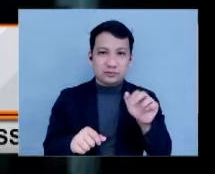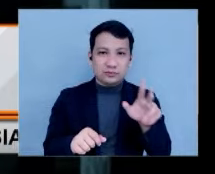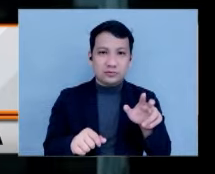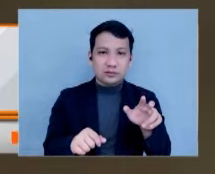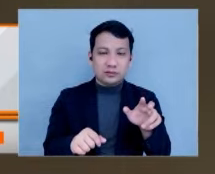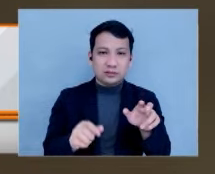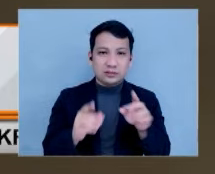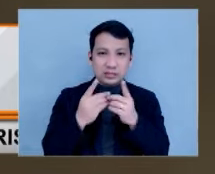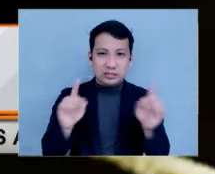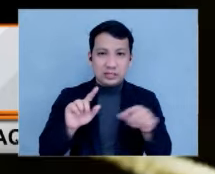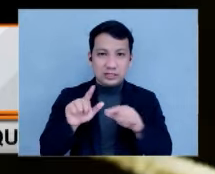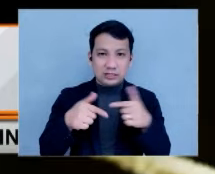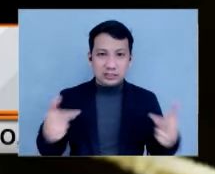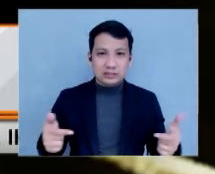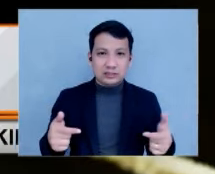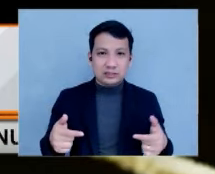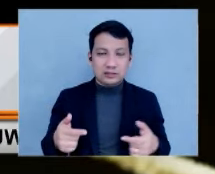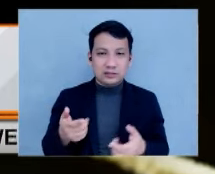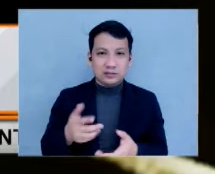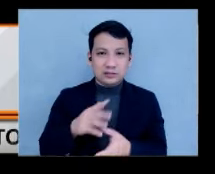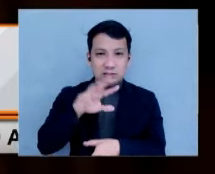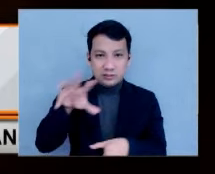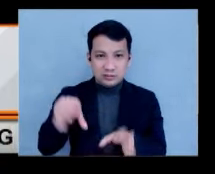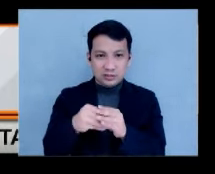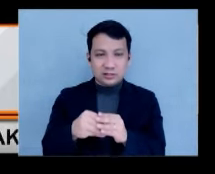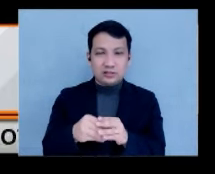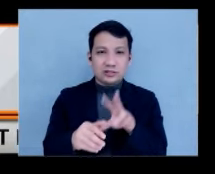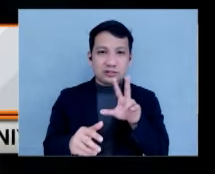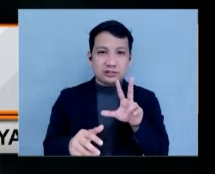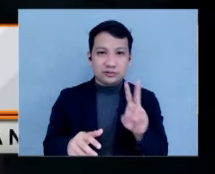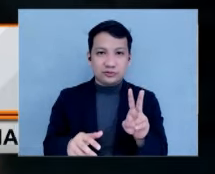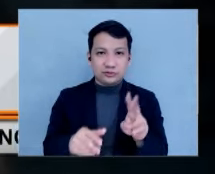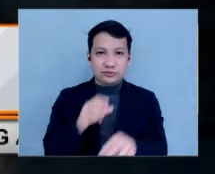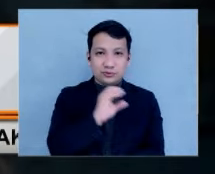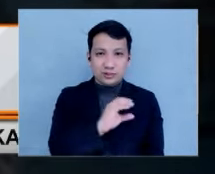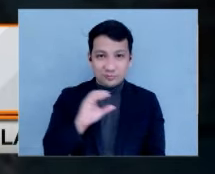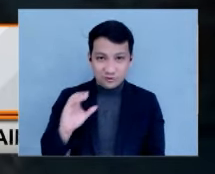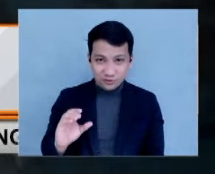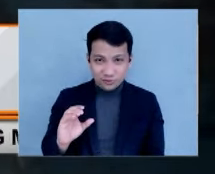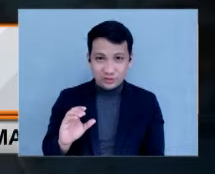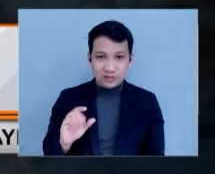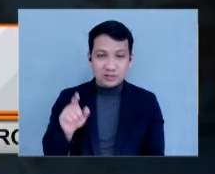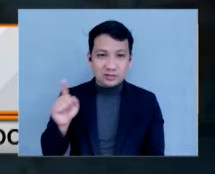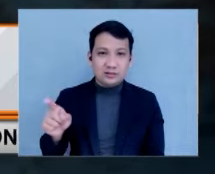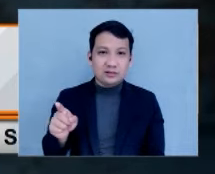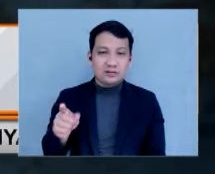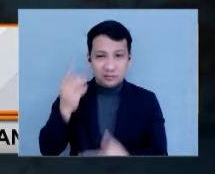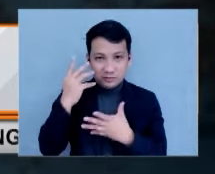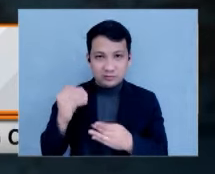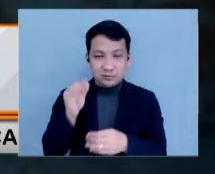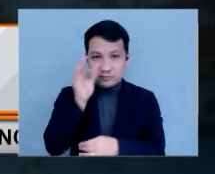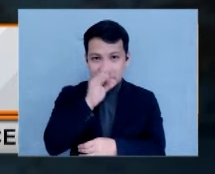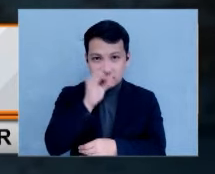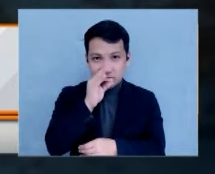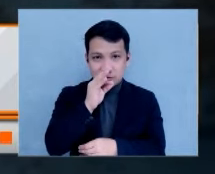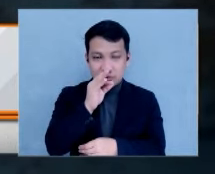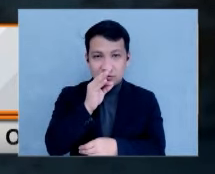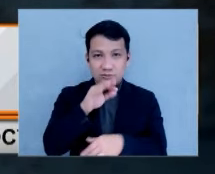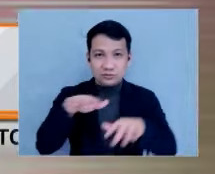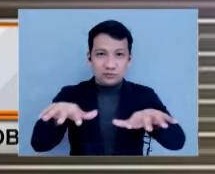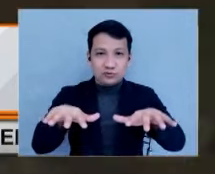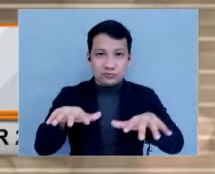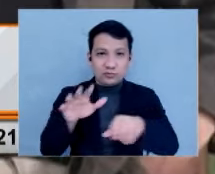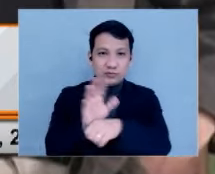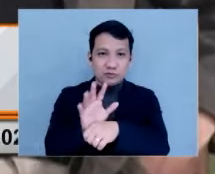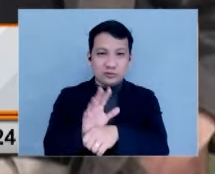naman at hinango sa 32 subtitles ang kanyang pinagbibidahang Filipino zombie drama movie? Yung